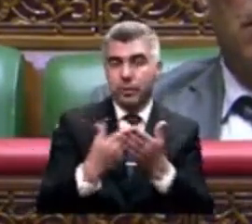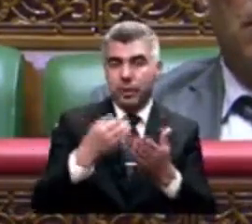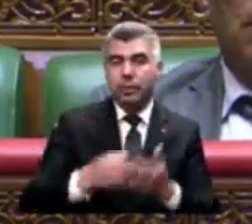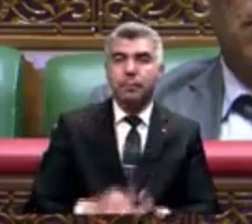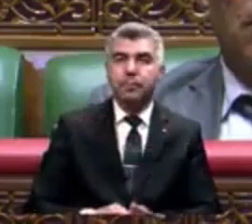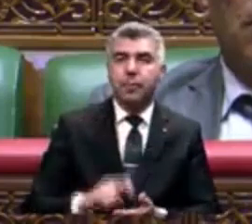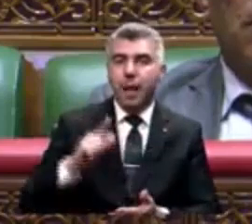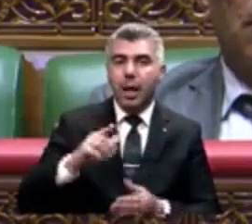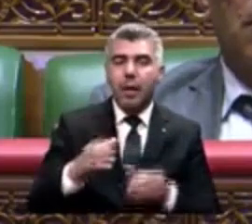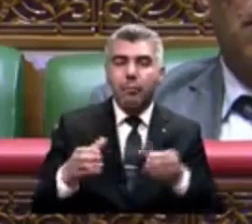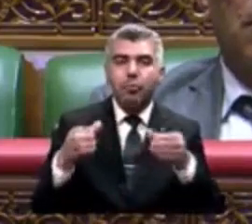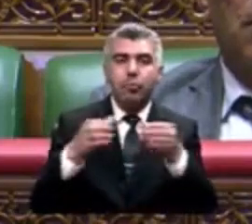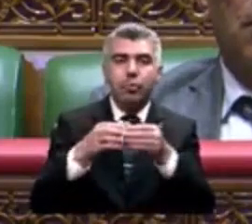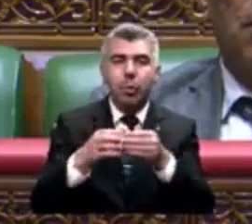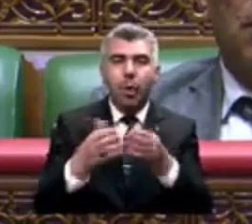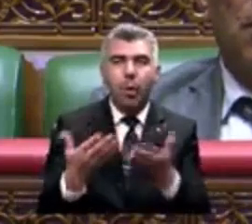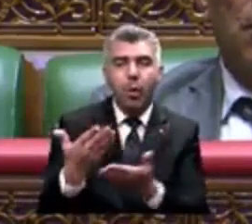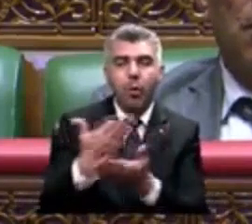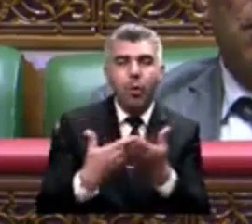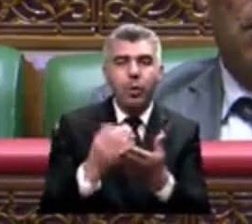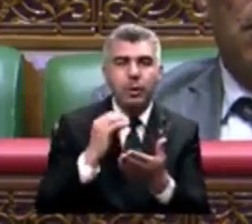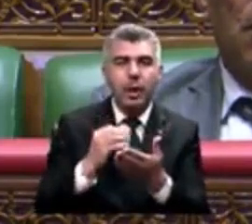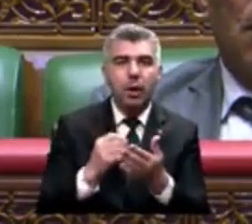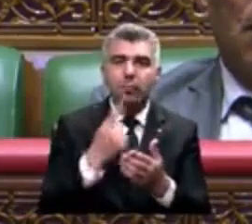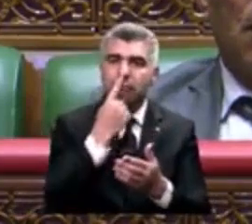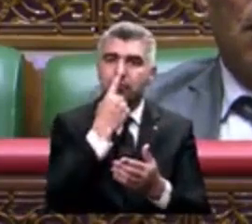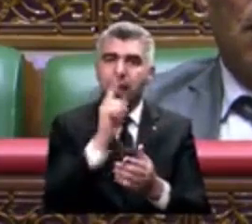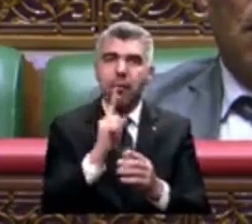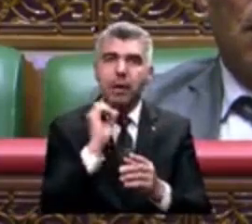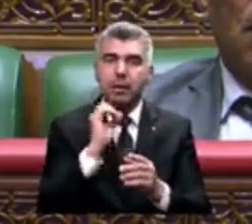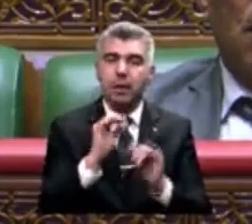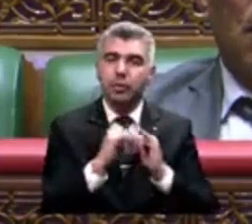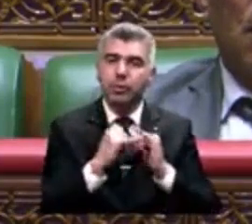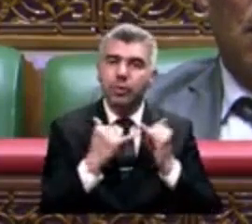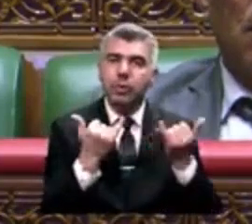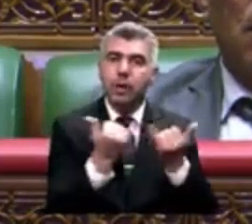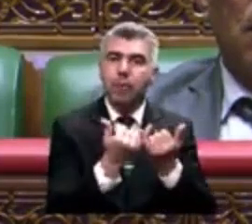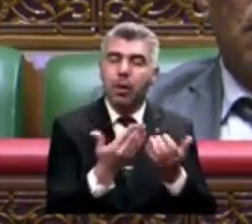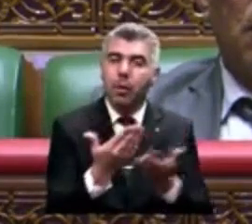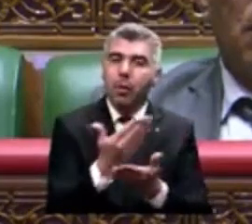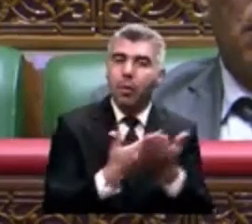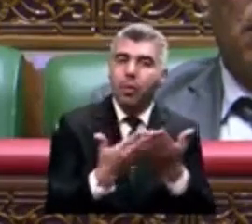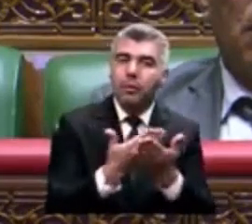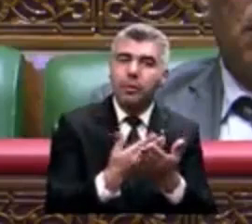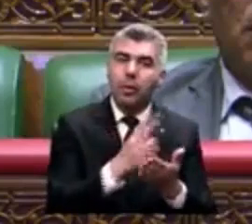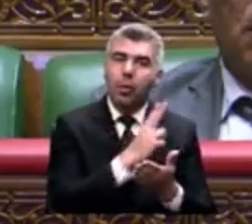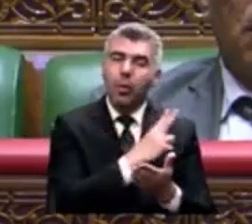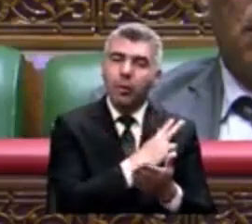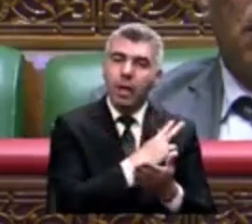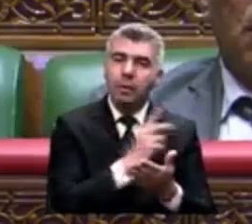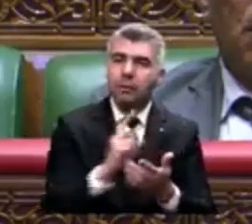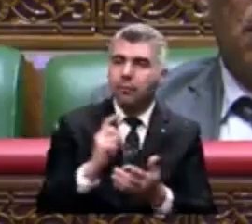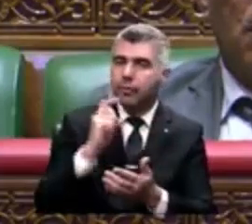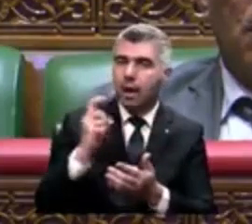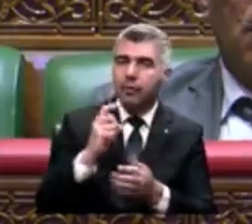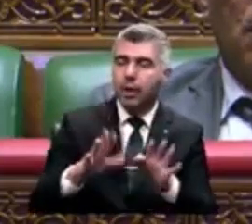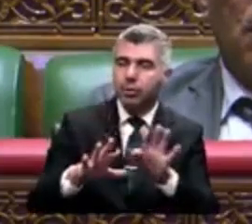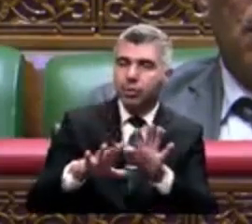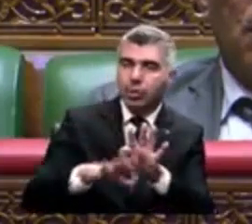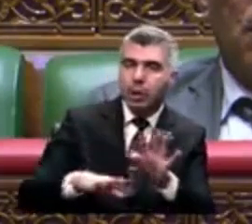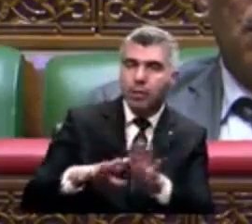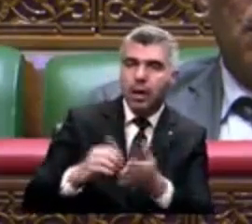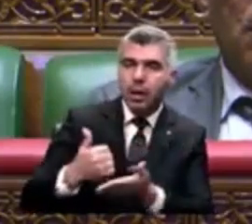هناك إجماع على رفض مضامينه هذا النظام الأساسي عقدت عليه الشغيلة التعليمية الأمل لتحسين أوضاعها المادية والاجتماعية